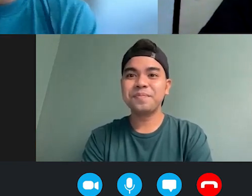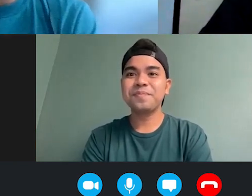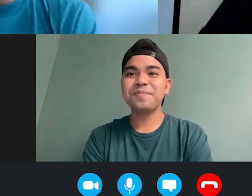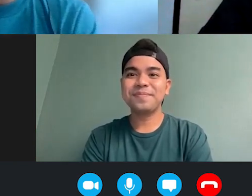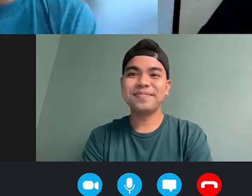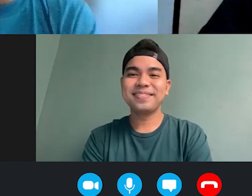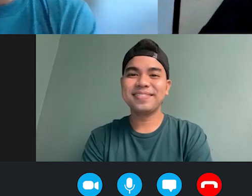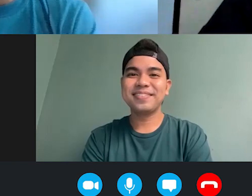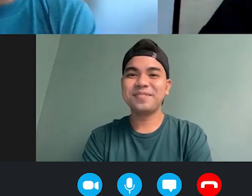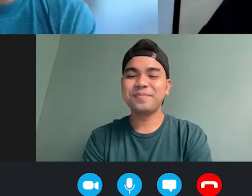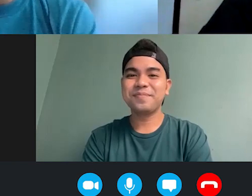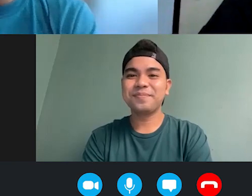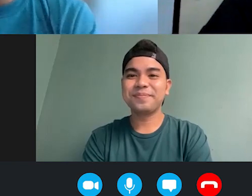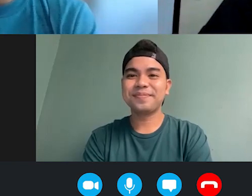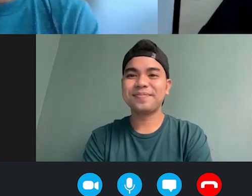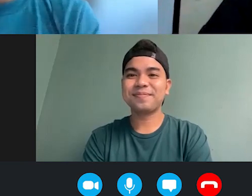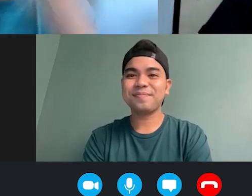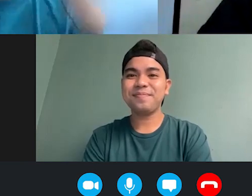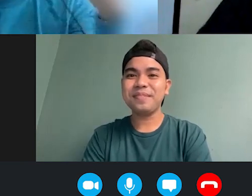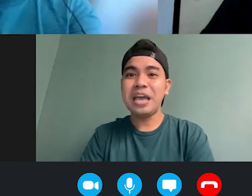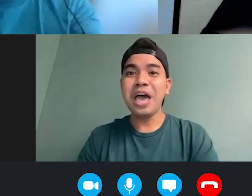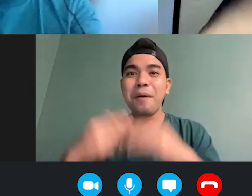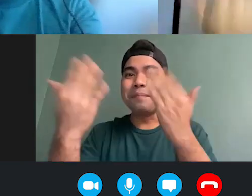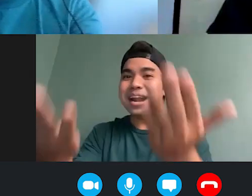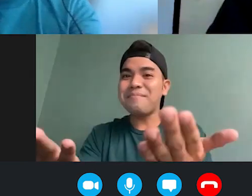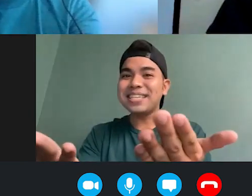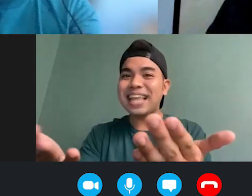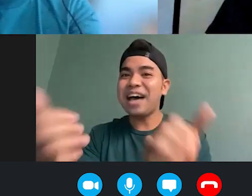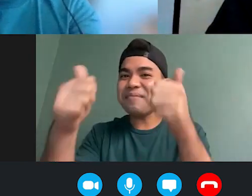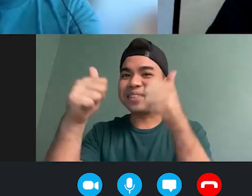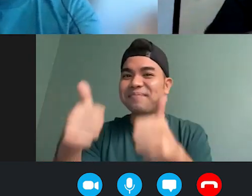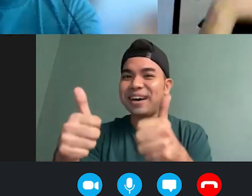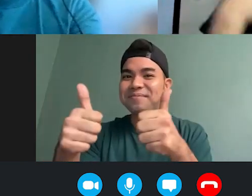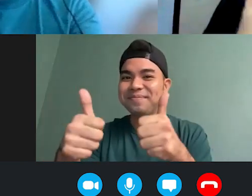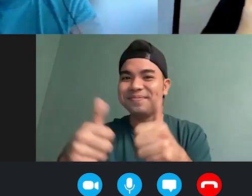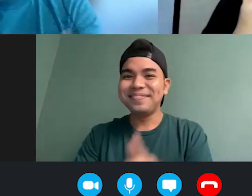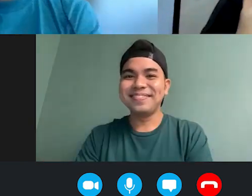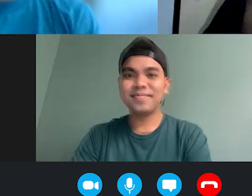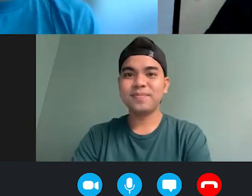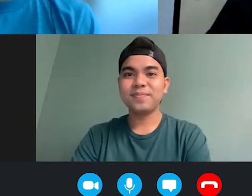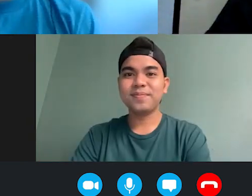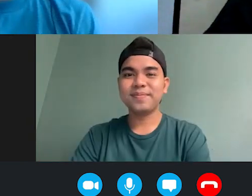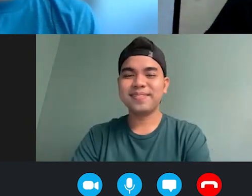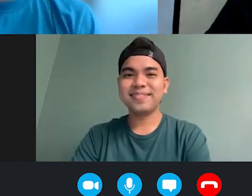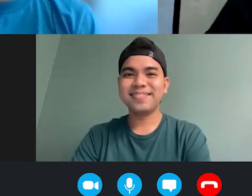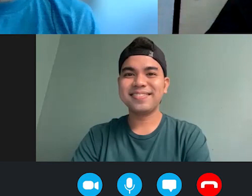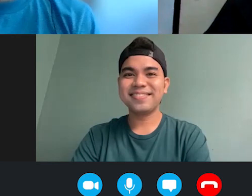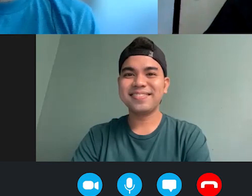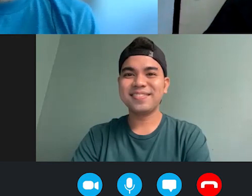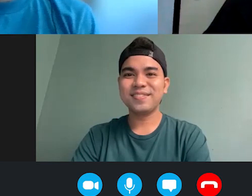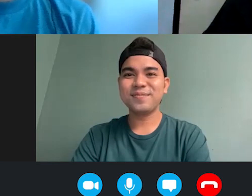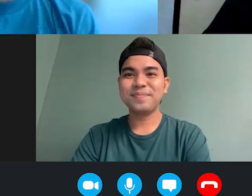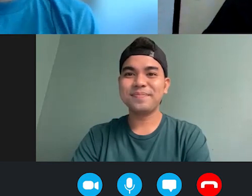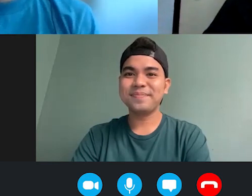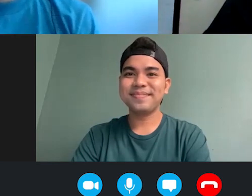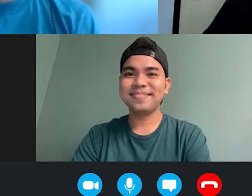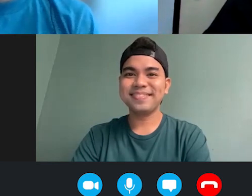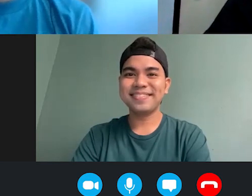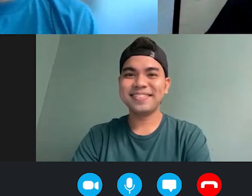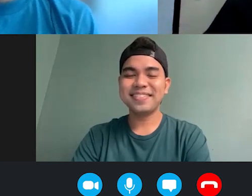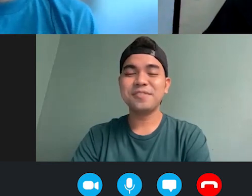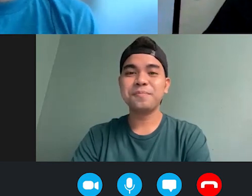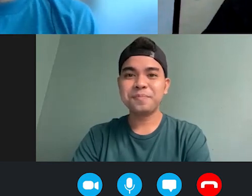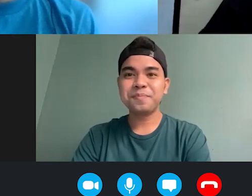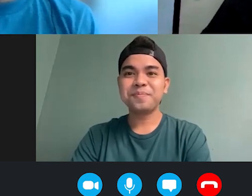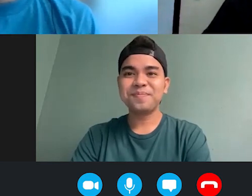drill assignment. Kaya naman, Maraming salamat, Ma'am. Isa na namang makabuluhang talakayan ang